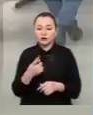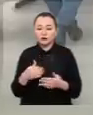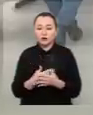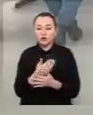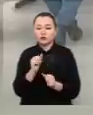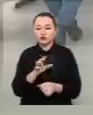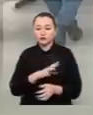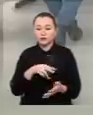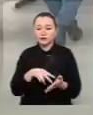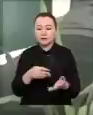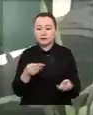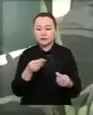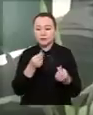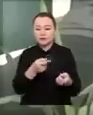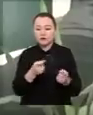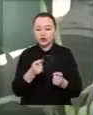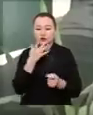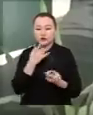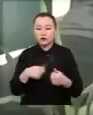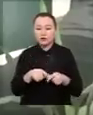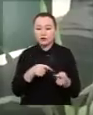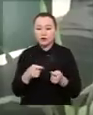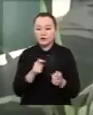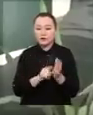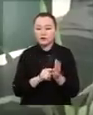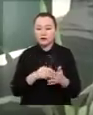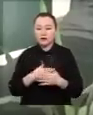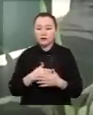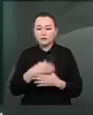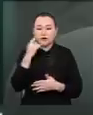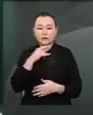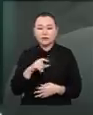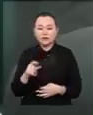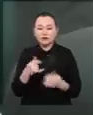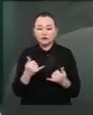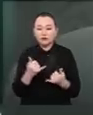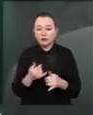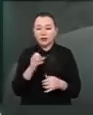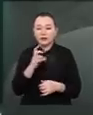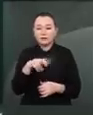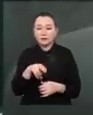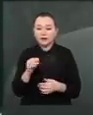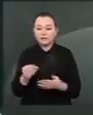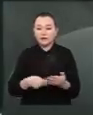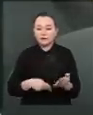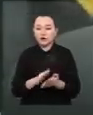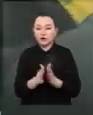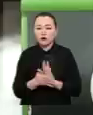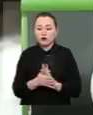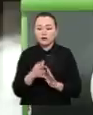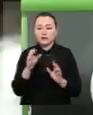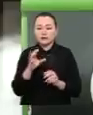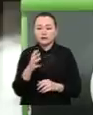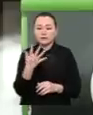может стать привлечение иностранных компаний к управлению пенсионными активами казахстанцев. На сегодня ЕМПФ подписал договоры с